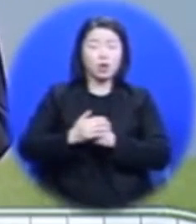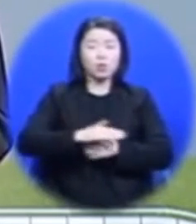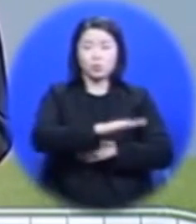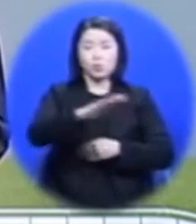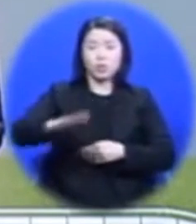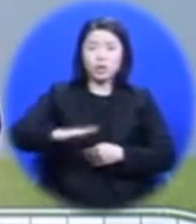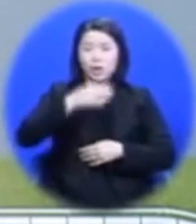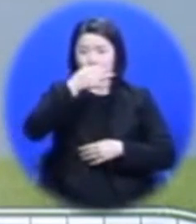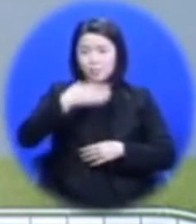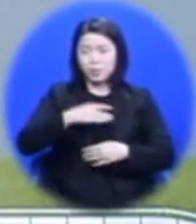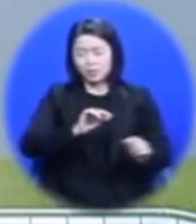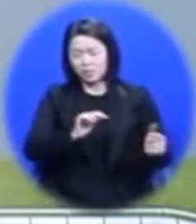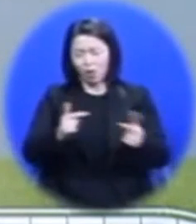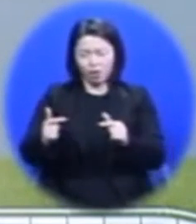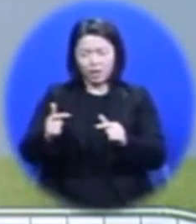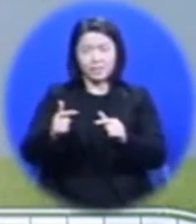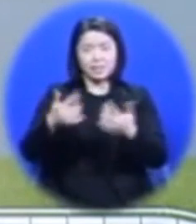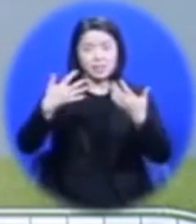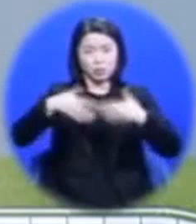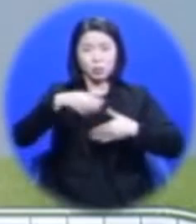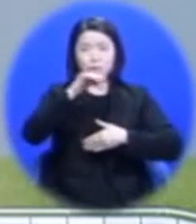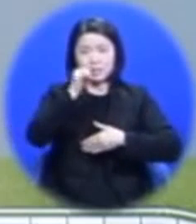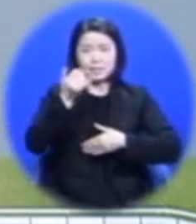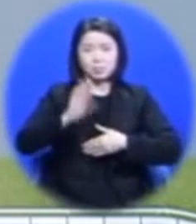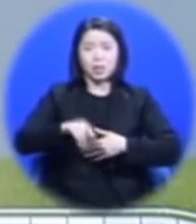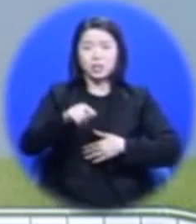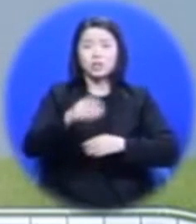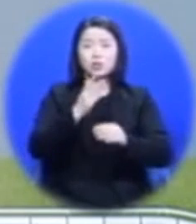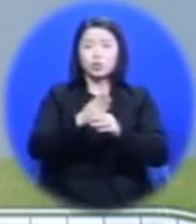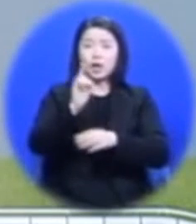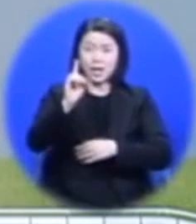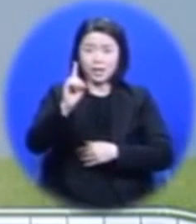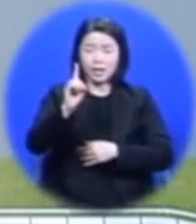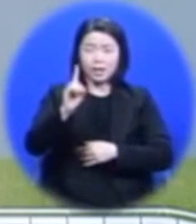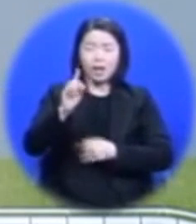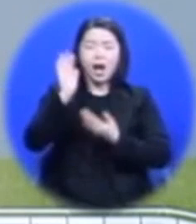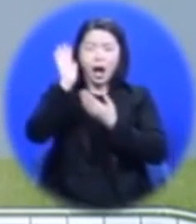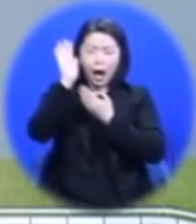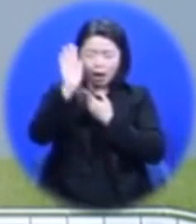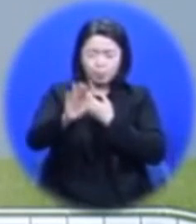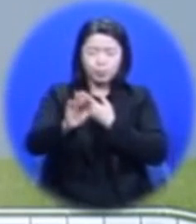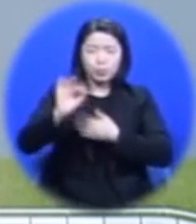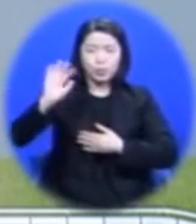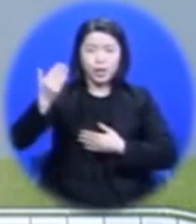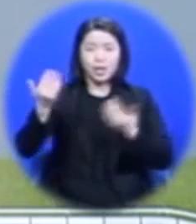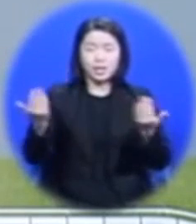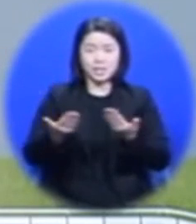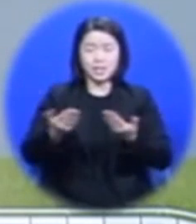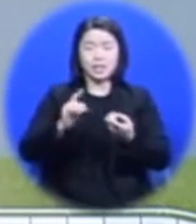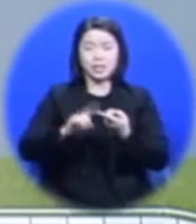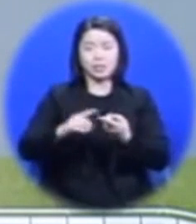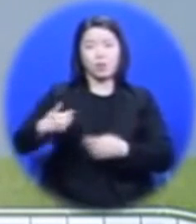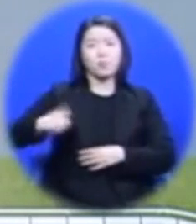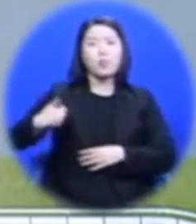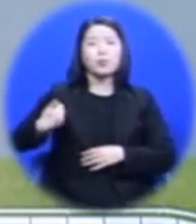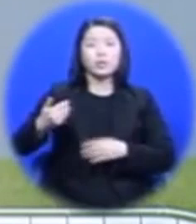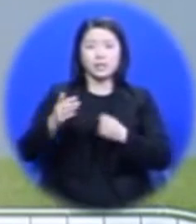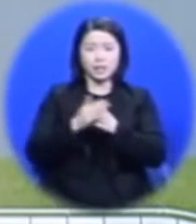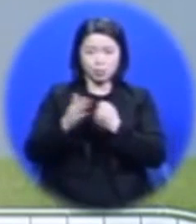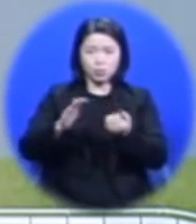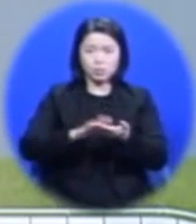우리가 힘든 여러 가지 조건이 있겠지만 그 중에 하나가 우리가 앞으로 되어질 일에 대해서 모른다는